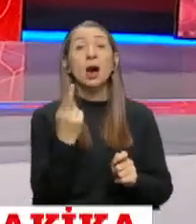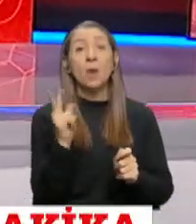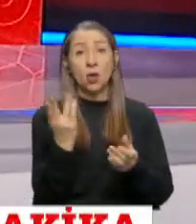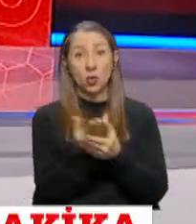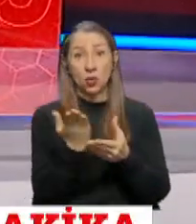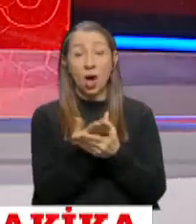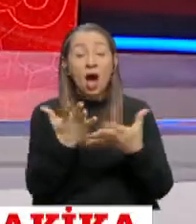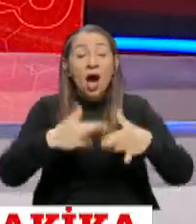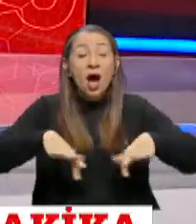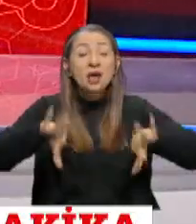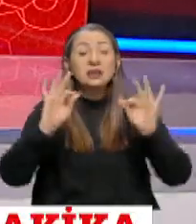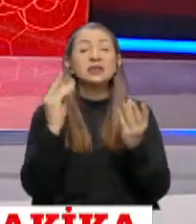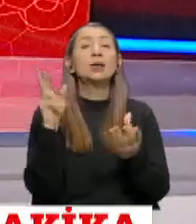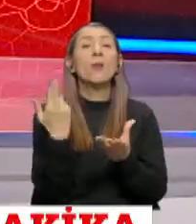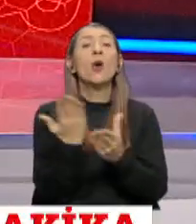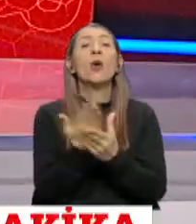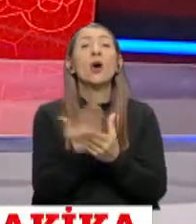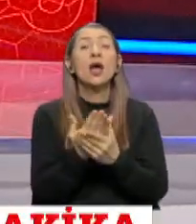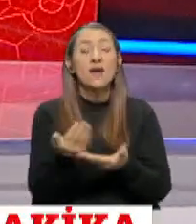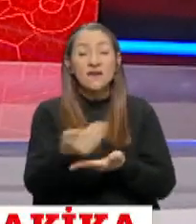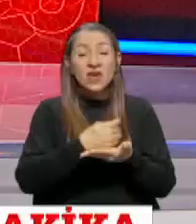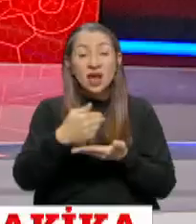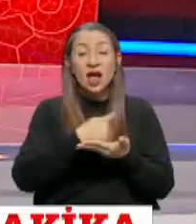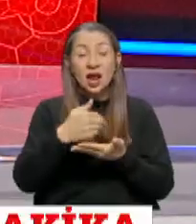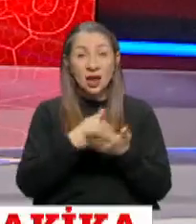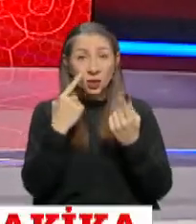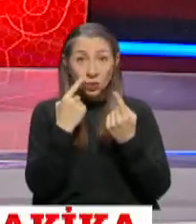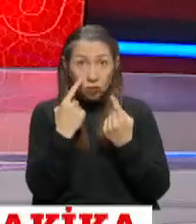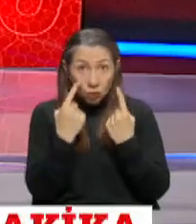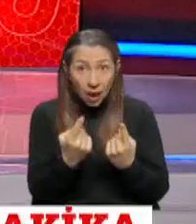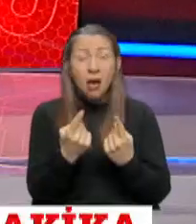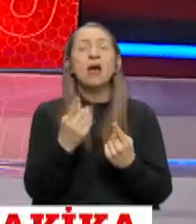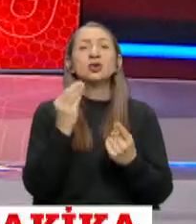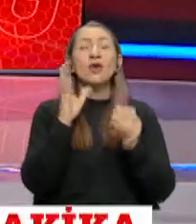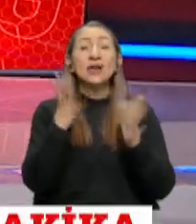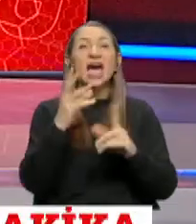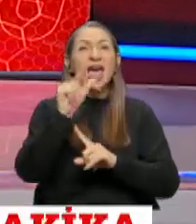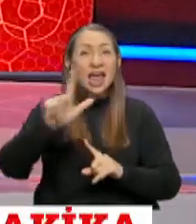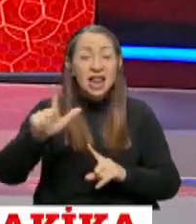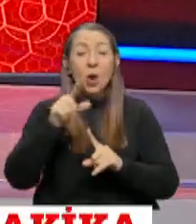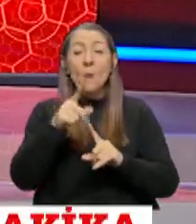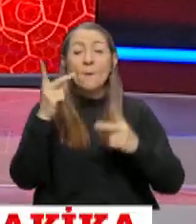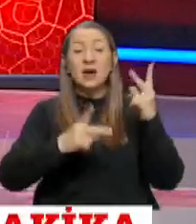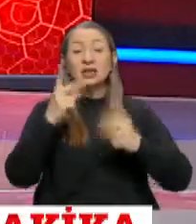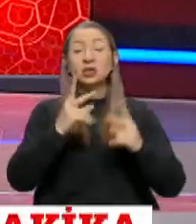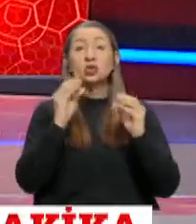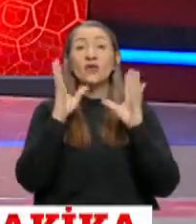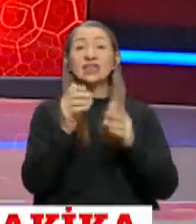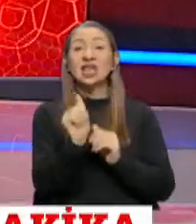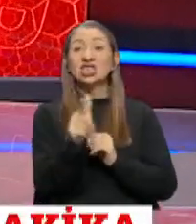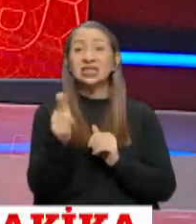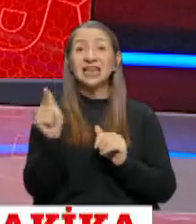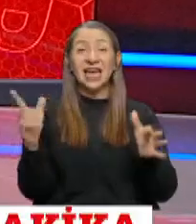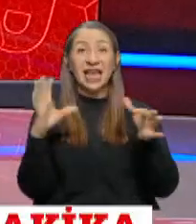raporlardan, hazırlanan verilerden hareketle pek çok il ve o illerin bazılarının pek çok